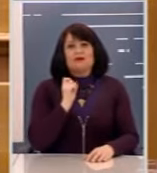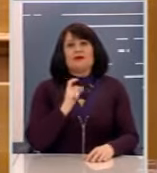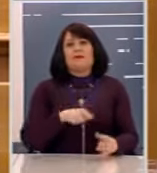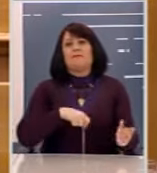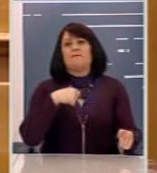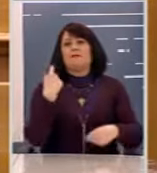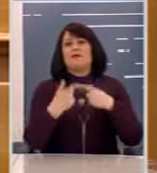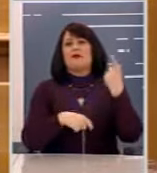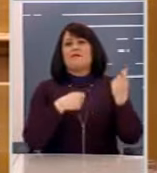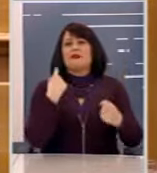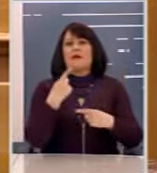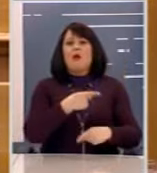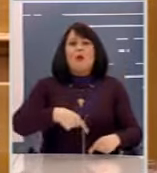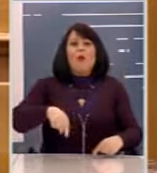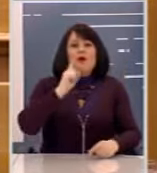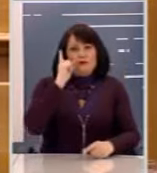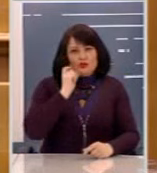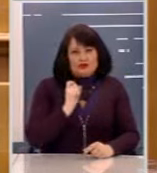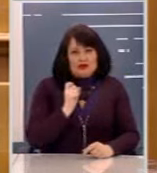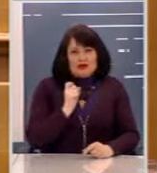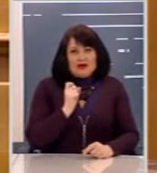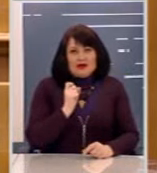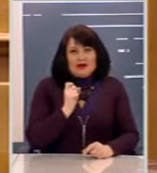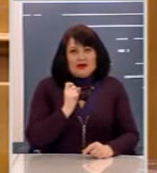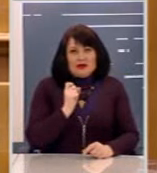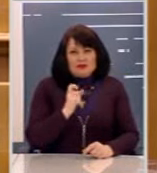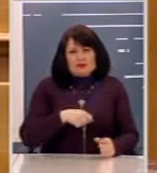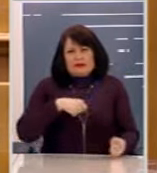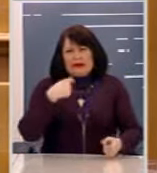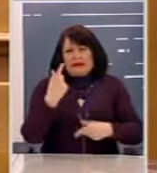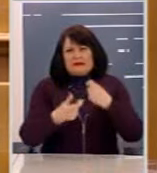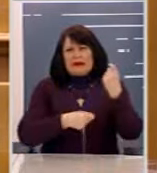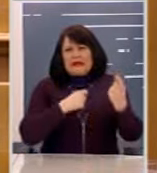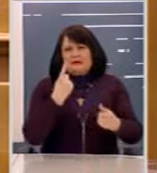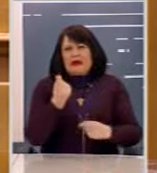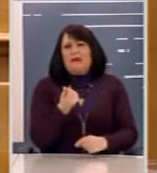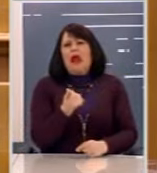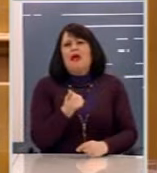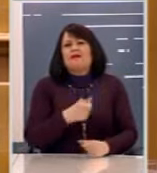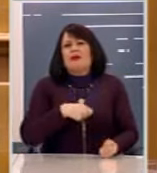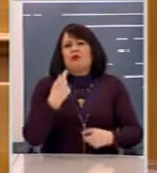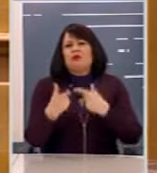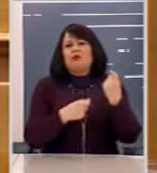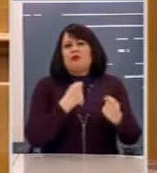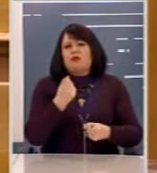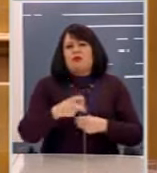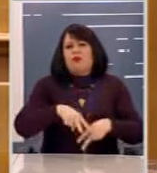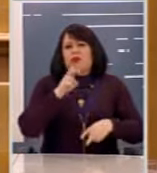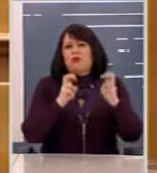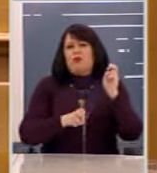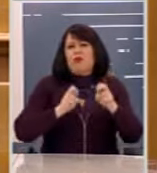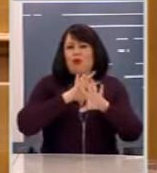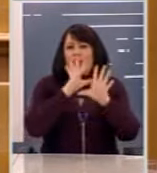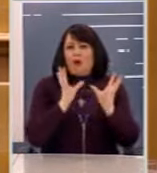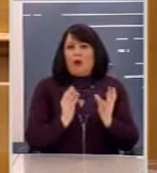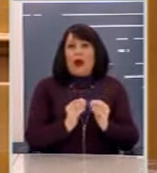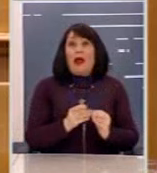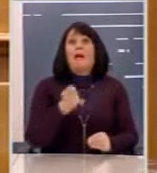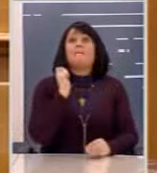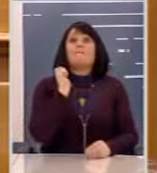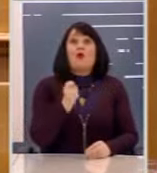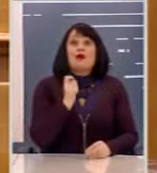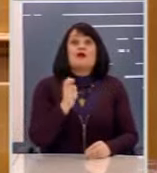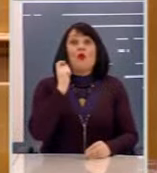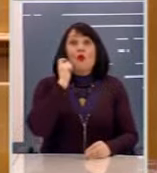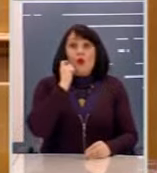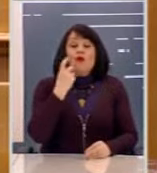το παγκύρως γνωστό πάρτι, το διαχρονικό στο χώρο της υγείας, έχει πολιτικό